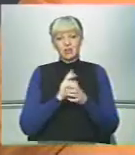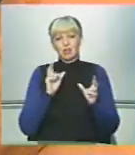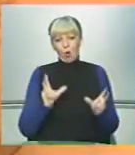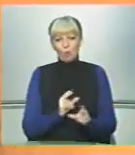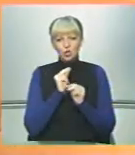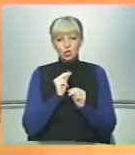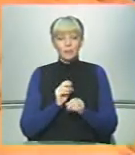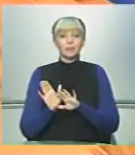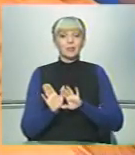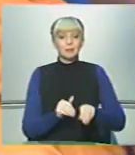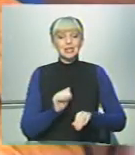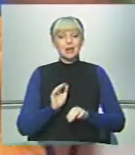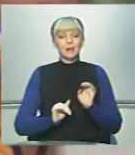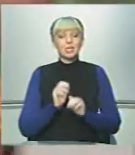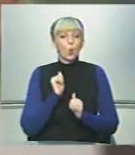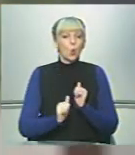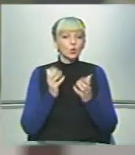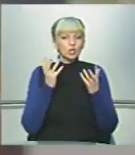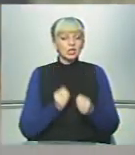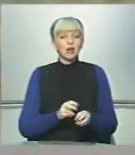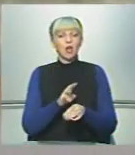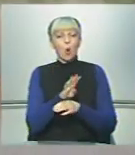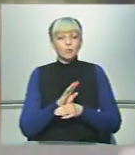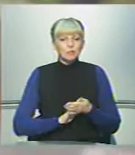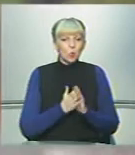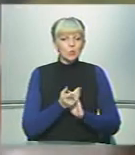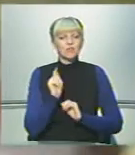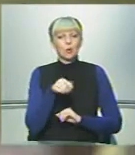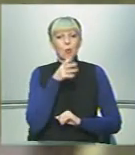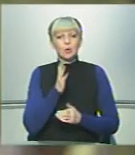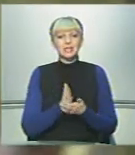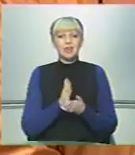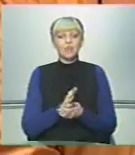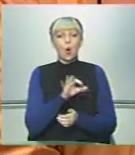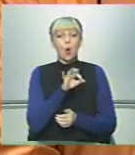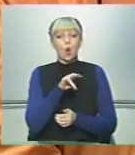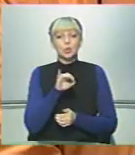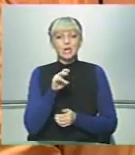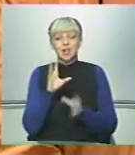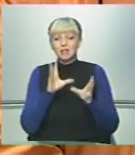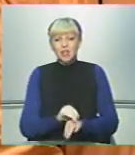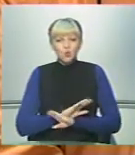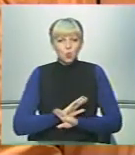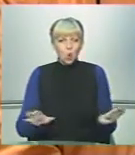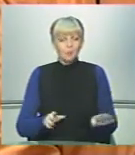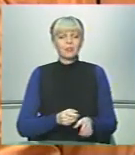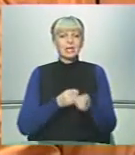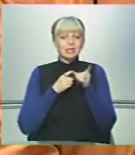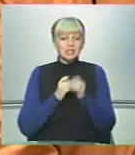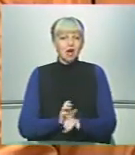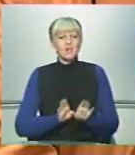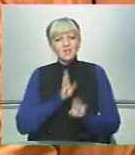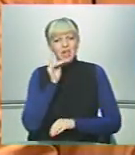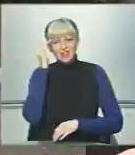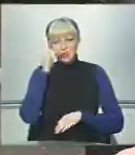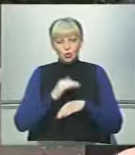обійшлося. А опісля практично кожен день обстріли позиції, де в той момент знаходився Олександр, не вщухали. Стріляли і вдень,